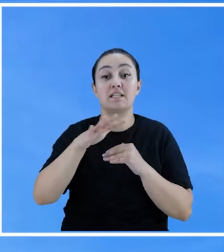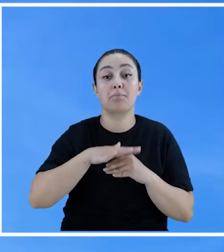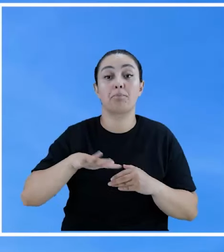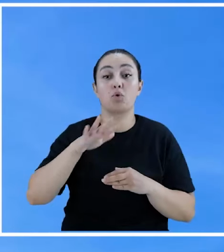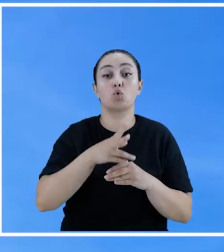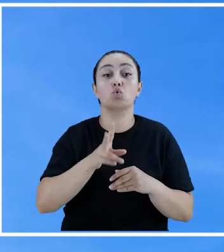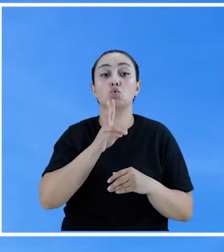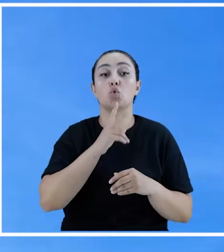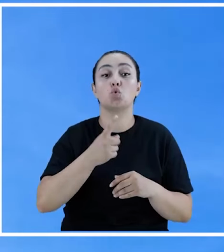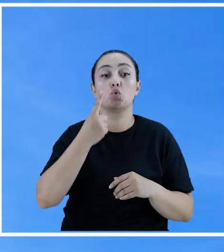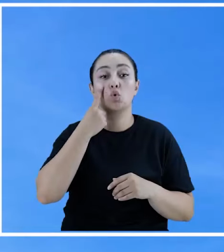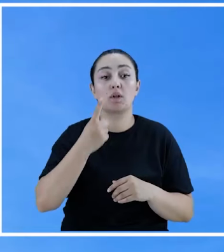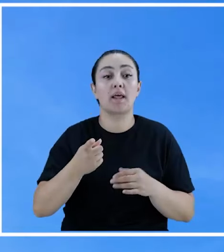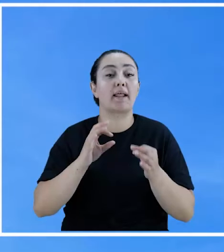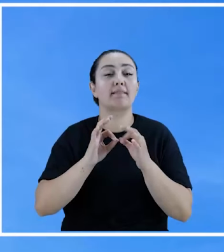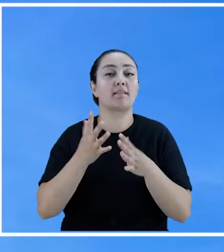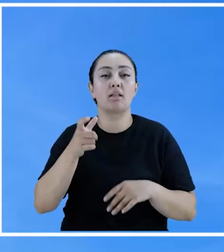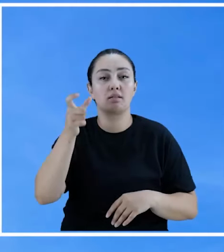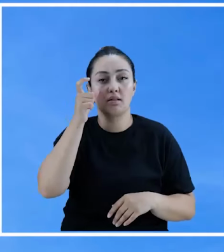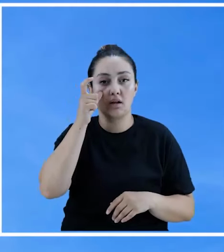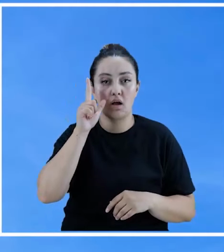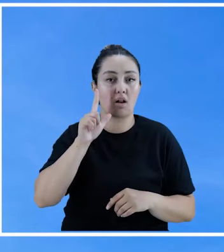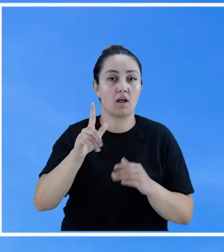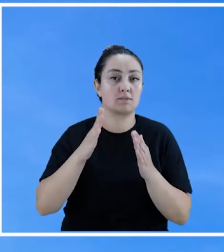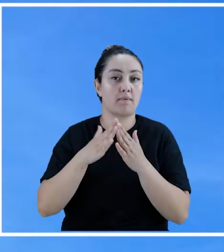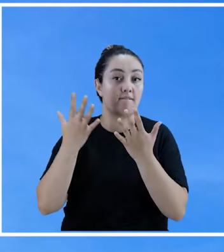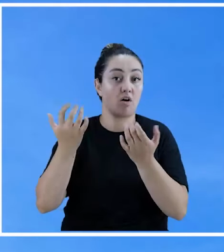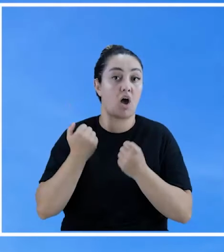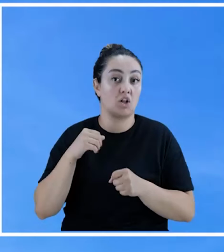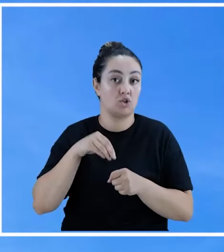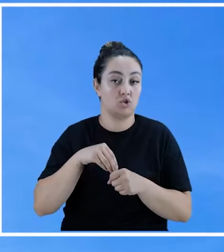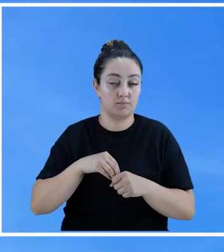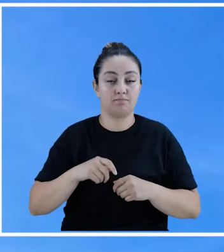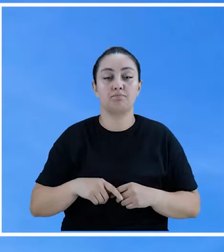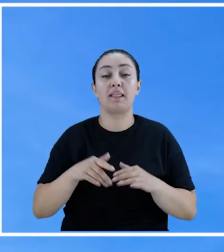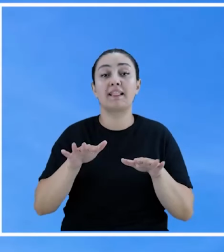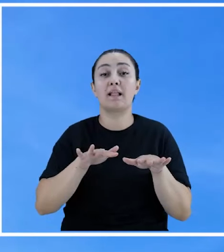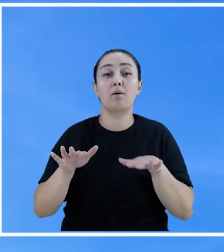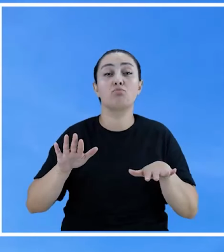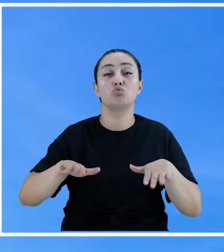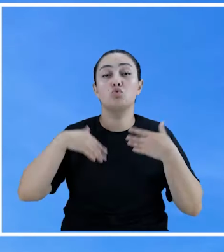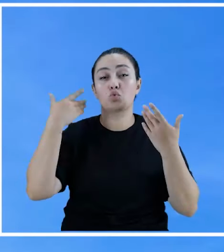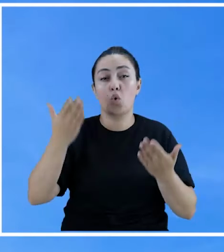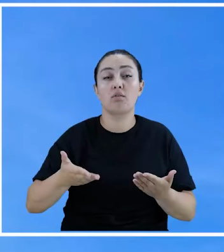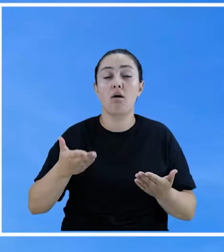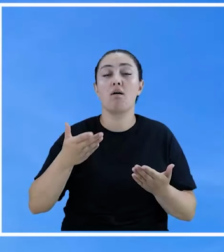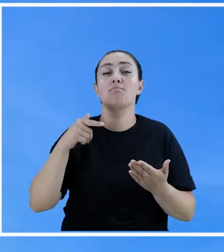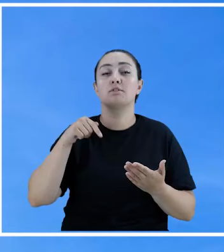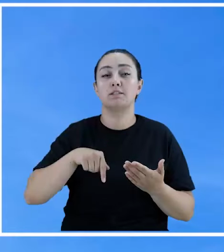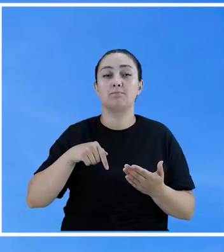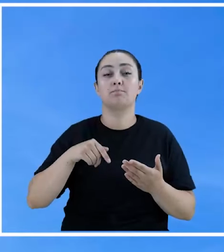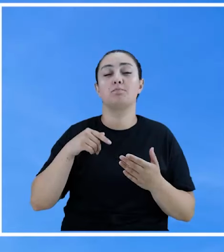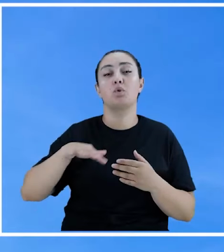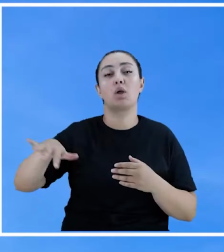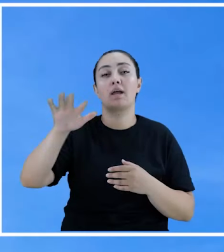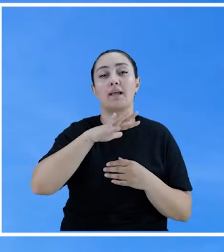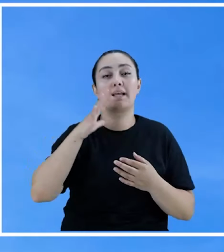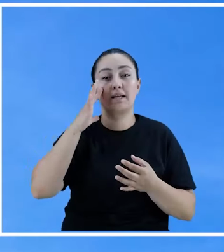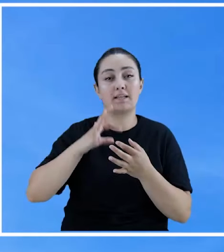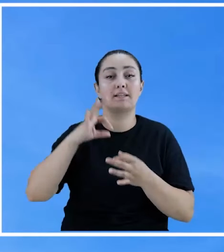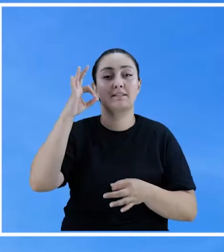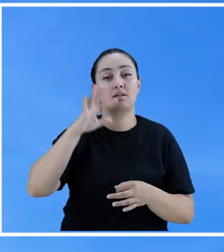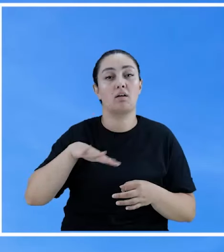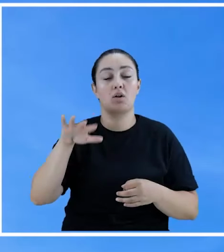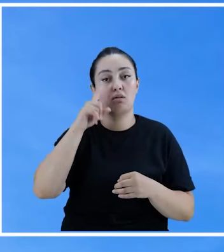etüdü sonuçlarına göre ev alırken nelere dikkat etmeliyiz? Şimdi bu depremden sonra herkeste bir şey, şöyle bir